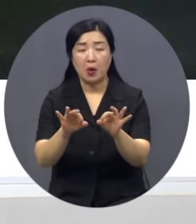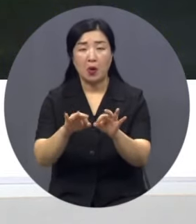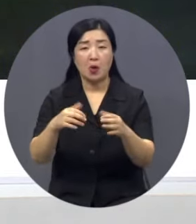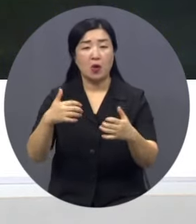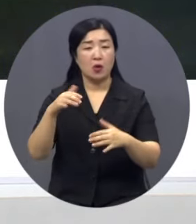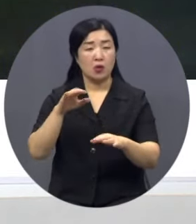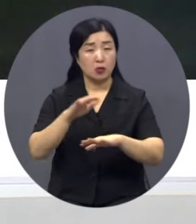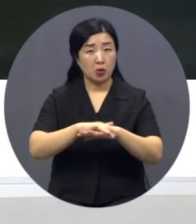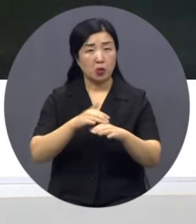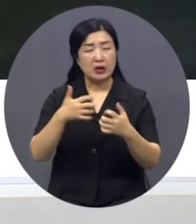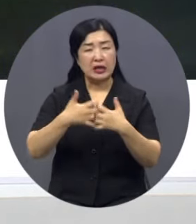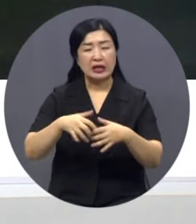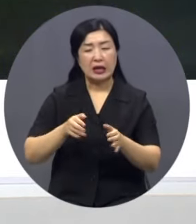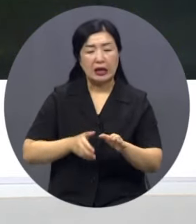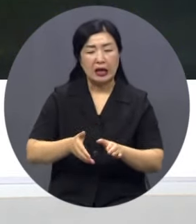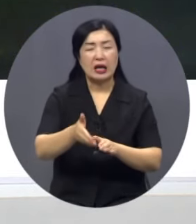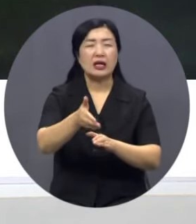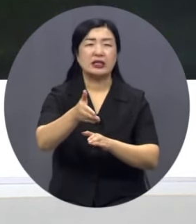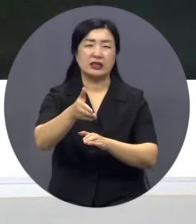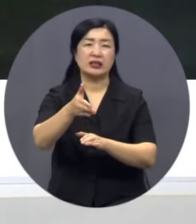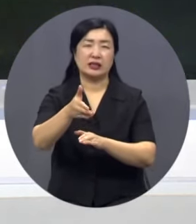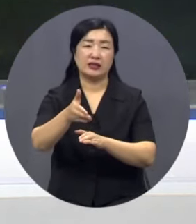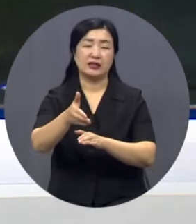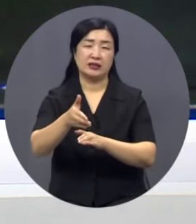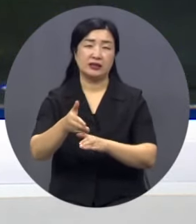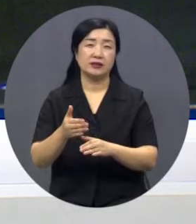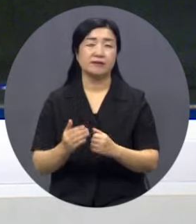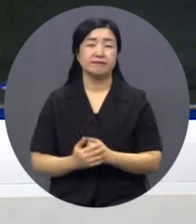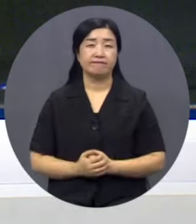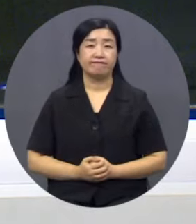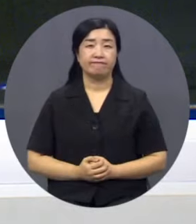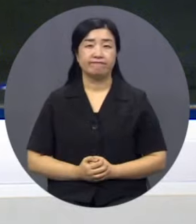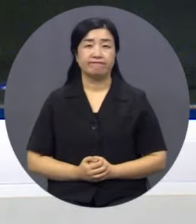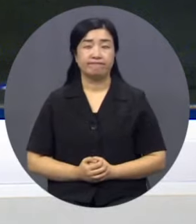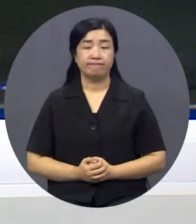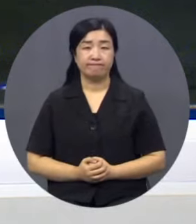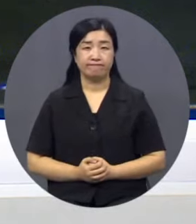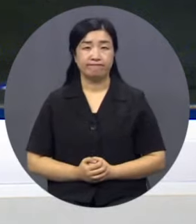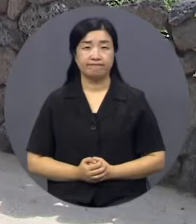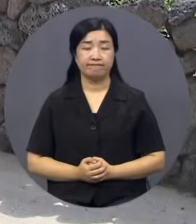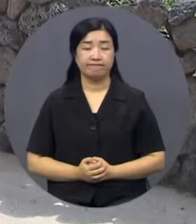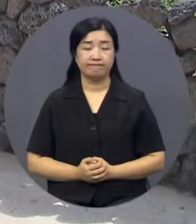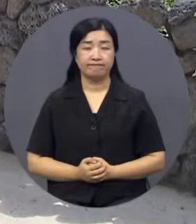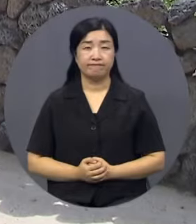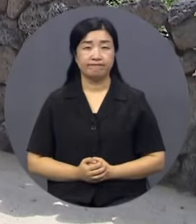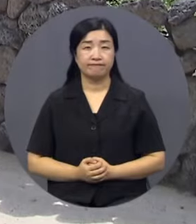다닐 수 있는 길을 만들었습니다. 보도에 조인호 기자입니다.